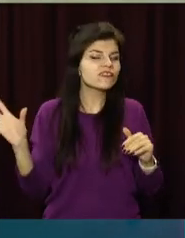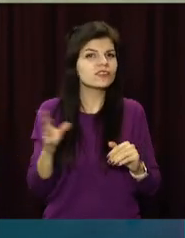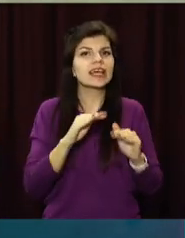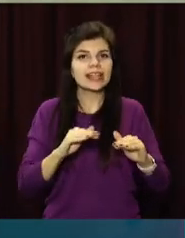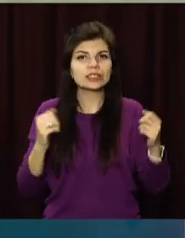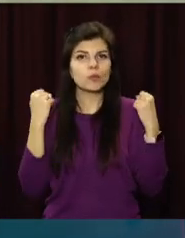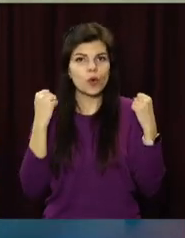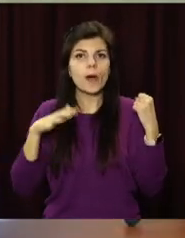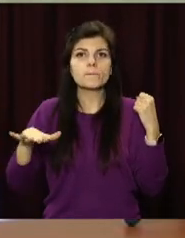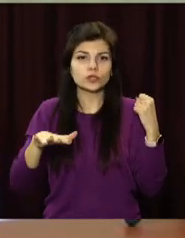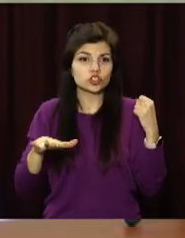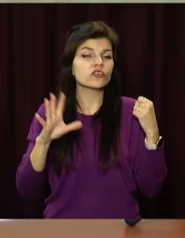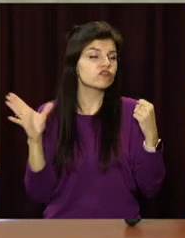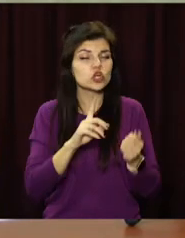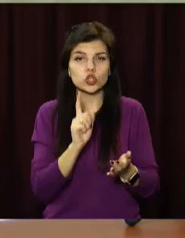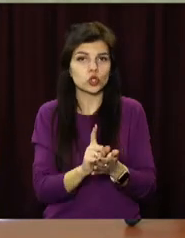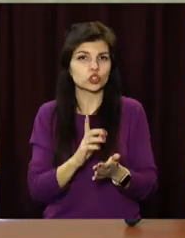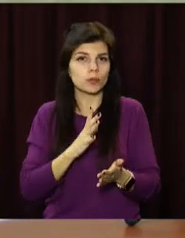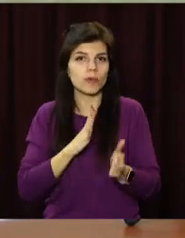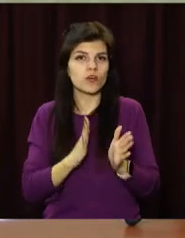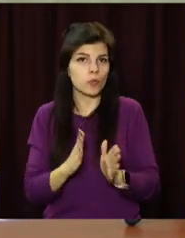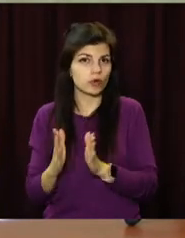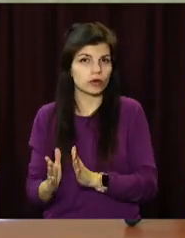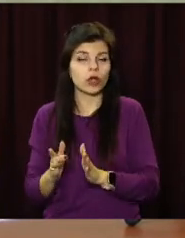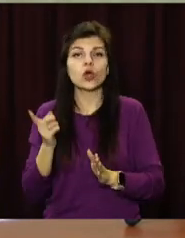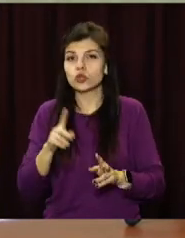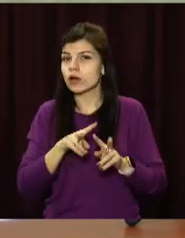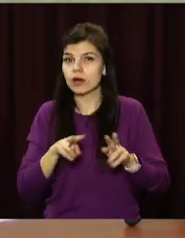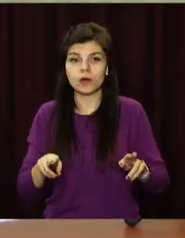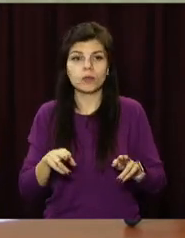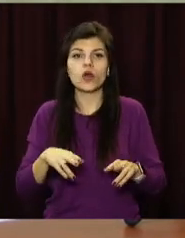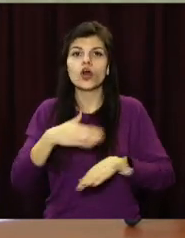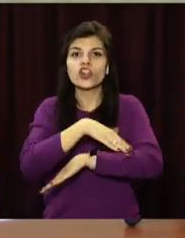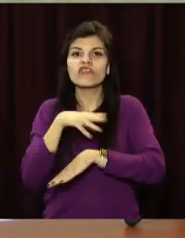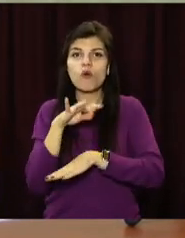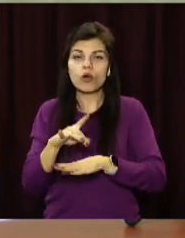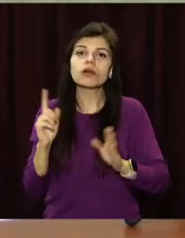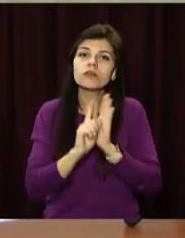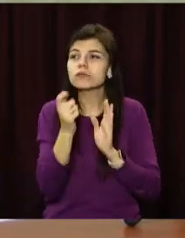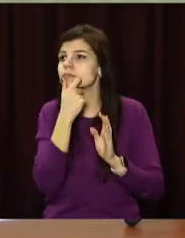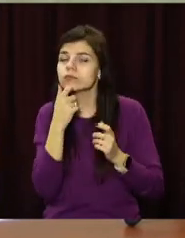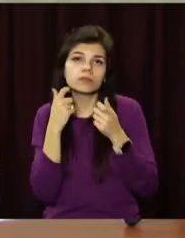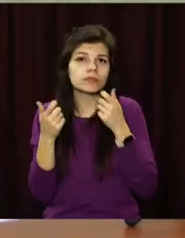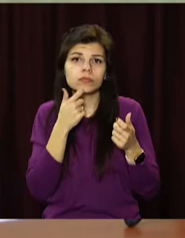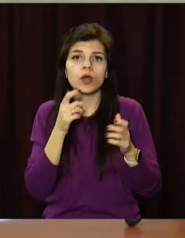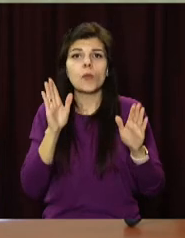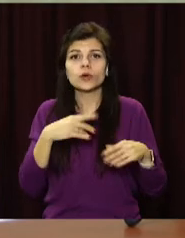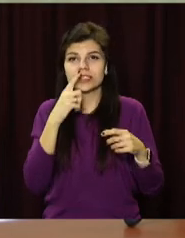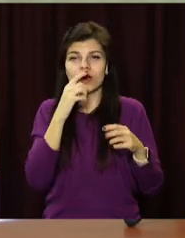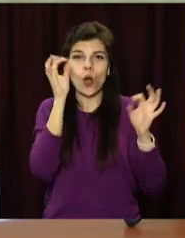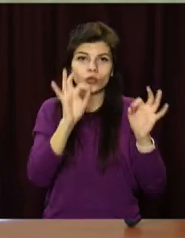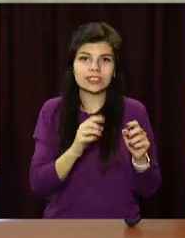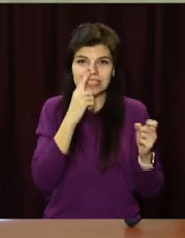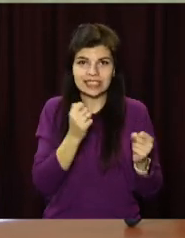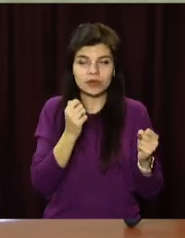детские спортивные площадки, все должны быть в порядке. То же самое, Тарас, по дворам. Проедьте все дворы после осенне-зимнего периода,